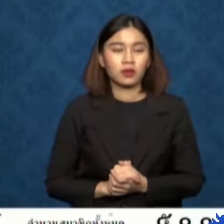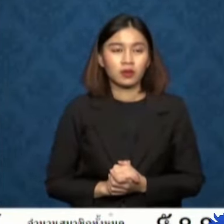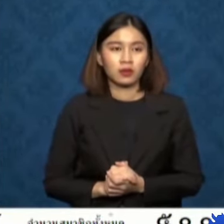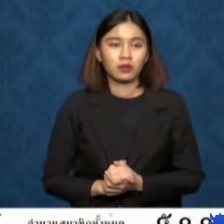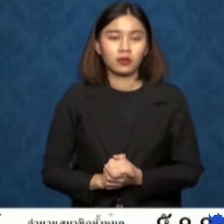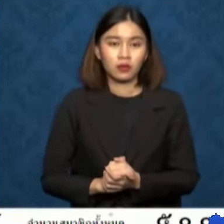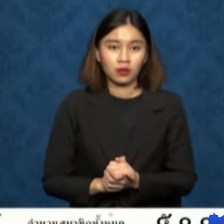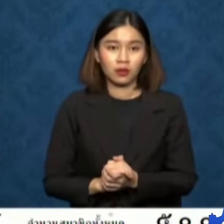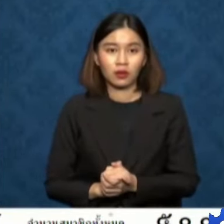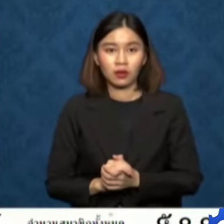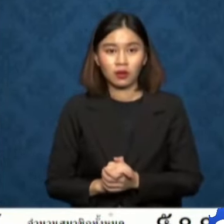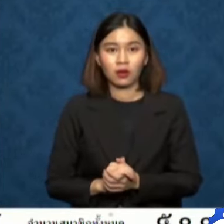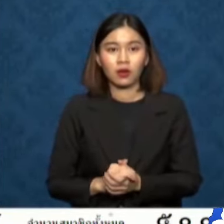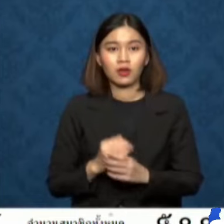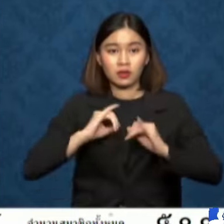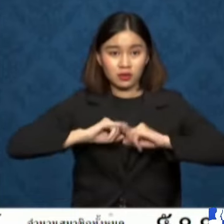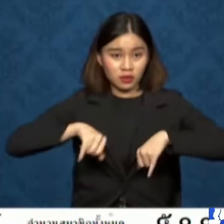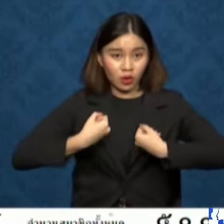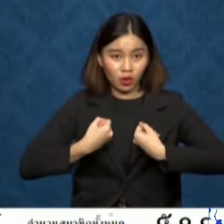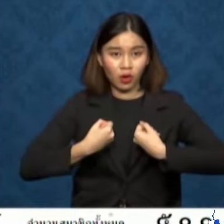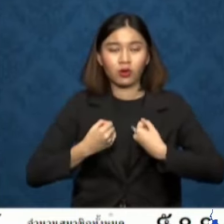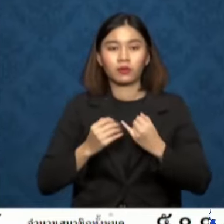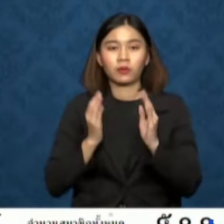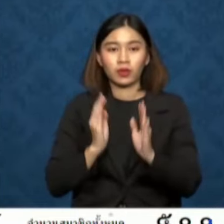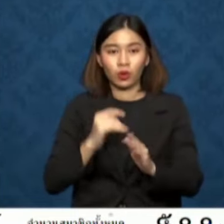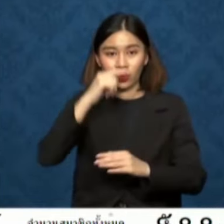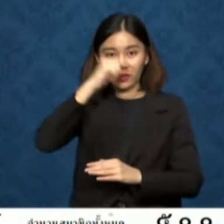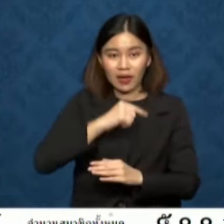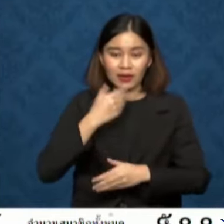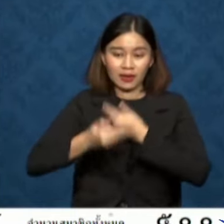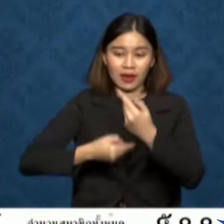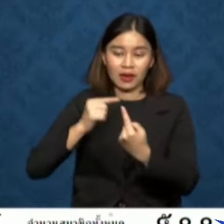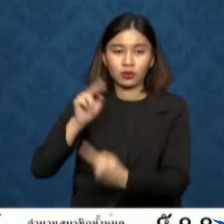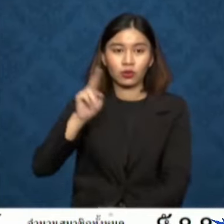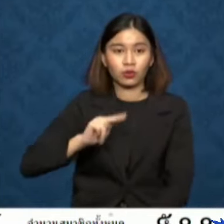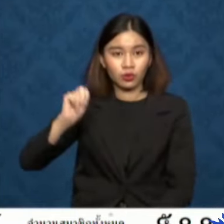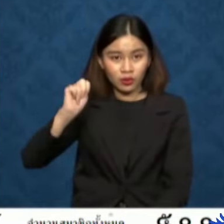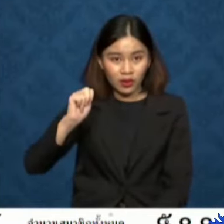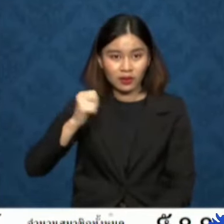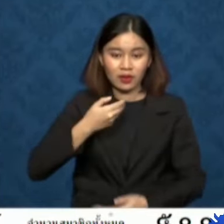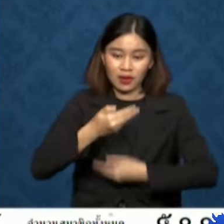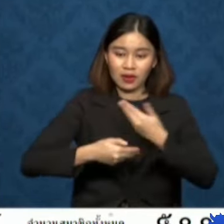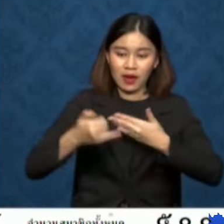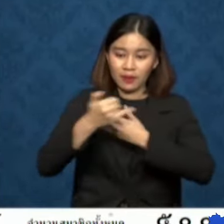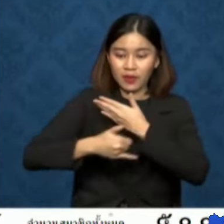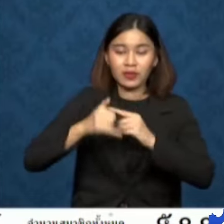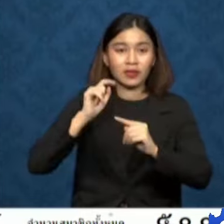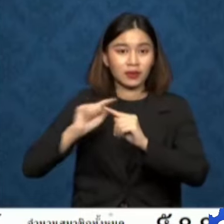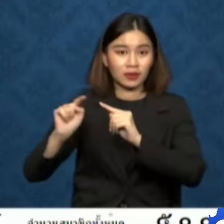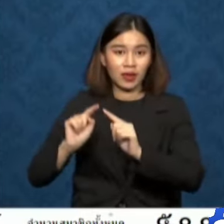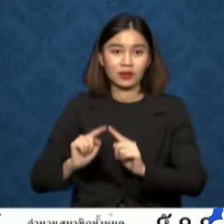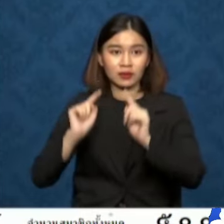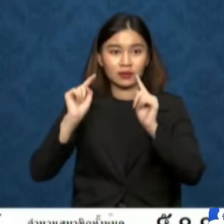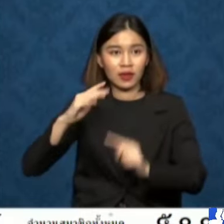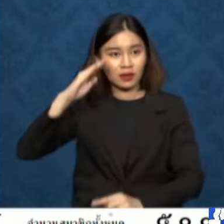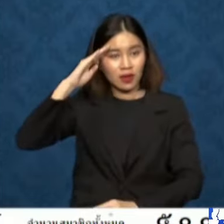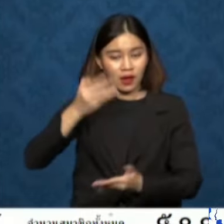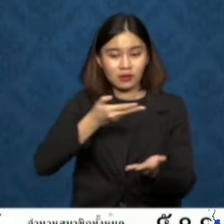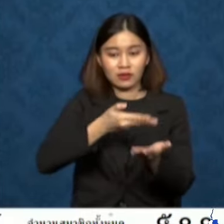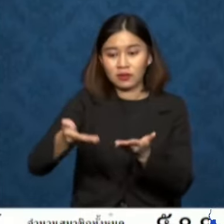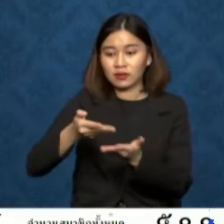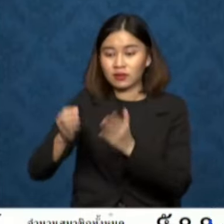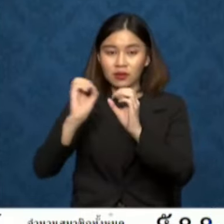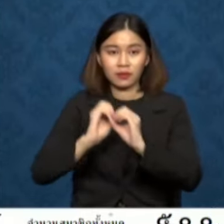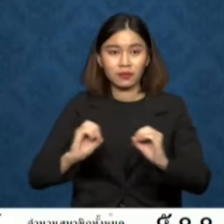เมื่อผู้ประกอบการที่เป็นคนไทยเนี่ยเขาผลิตขายให้กับ Unขายให้กับหลายประเทศแต่กองทัพไทยไม่เคยซื้อของ